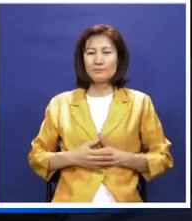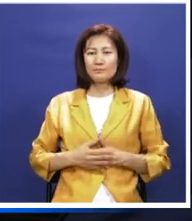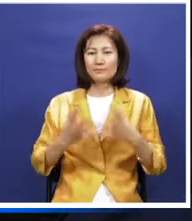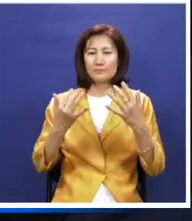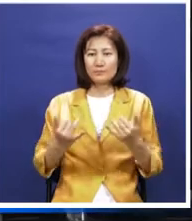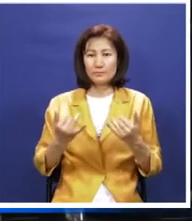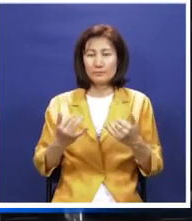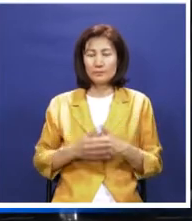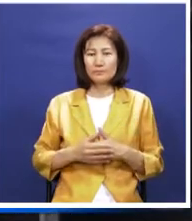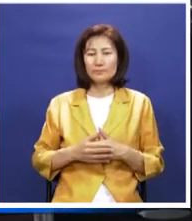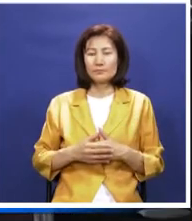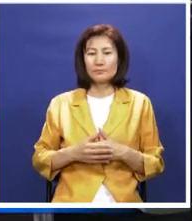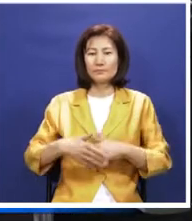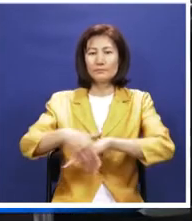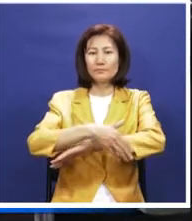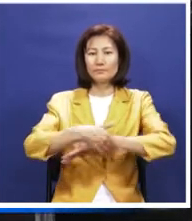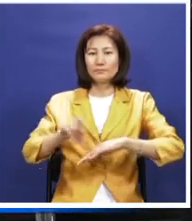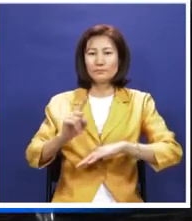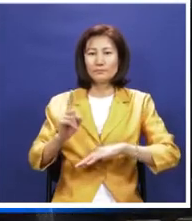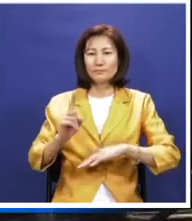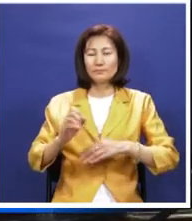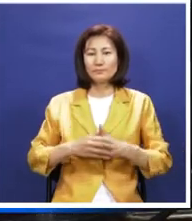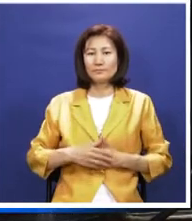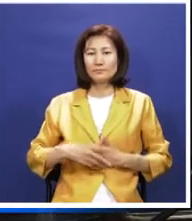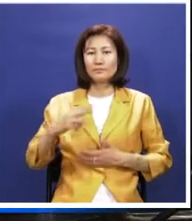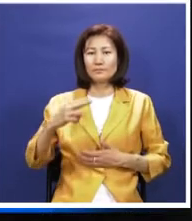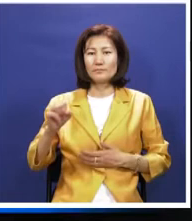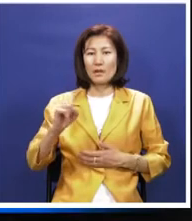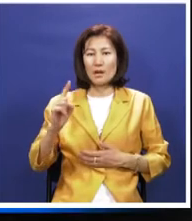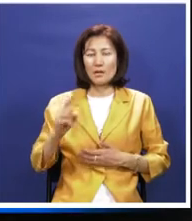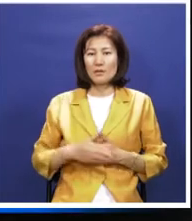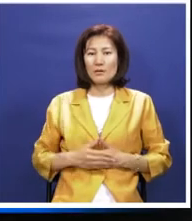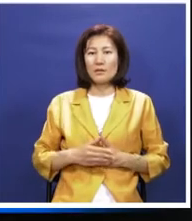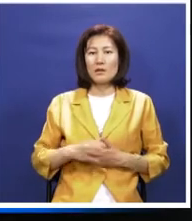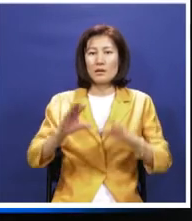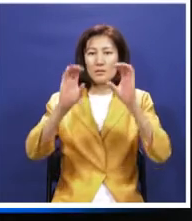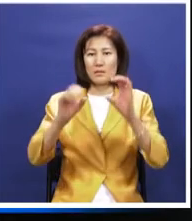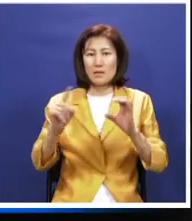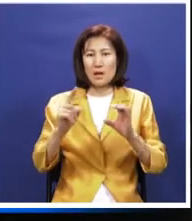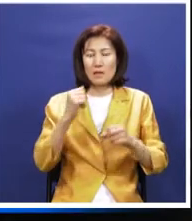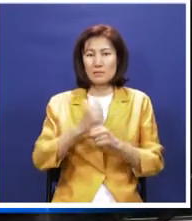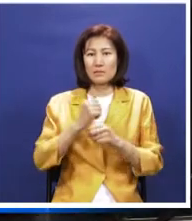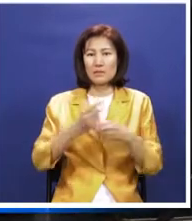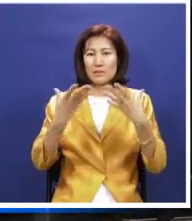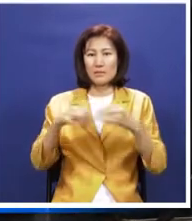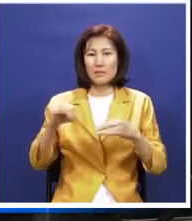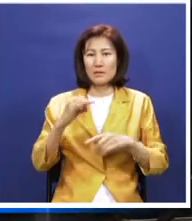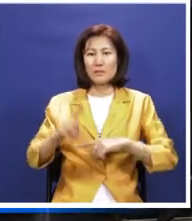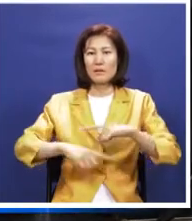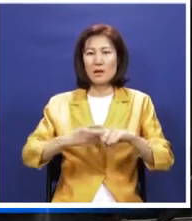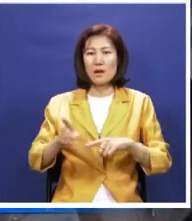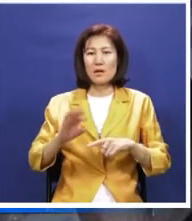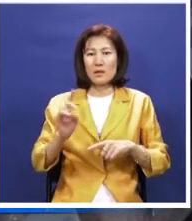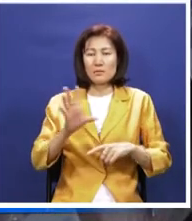это Қазтрансгаз аймақ причисляет нас к промышленным потребителям газа. В законе о газе промышленным потребителям